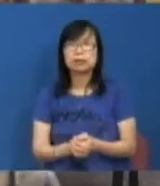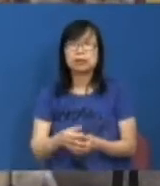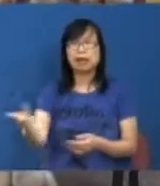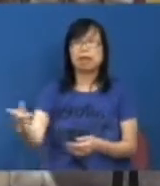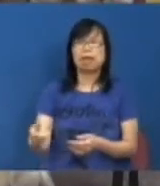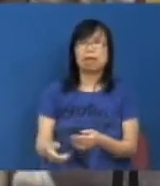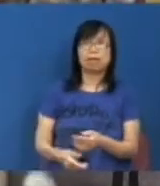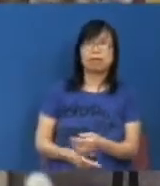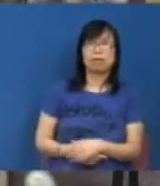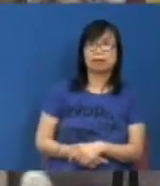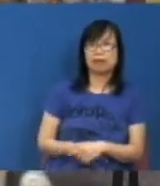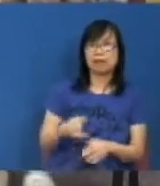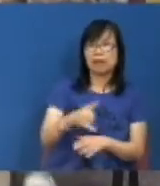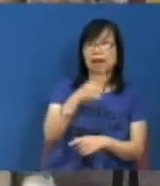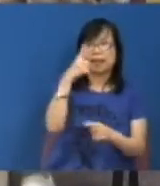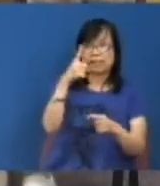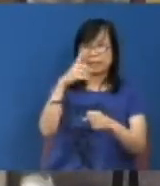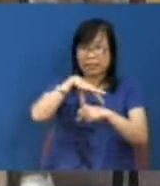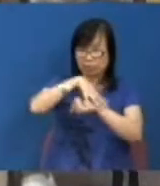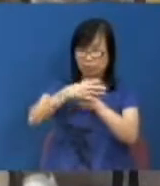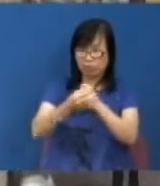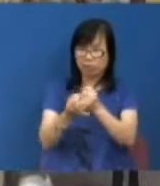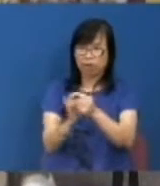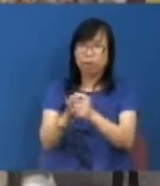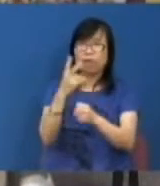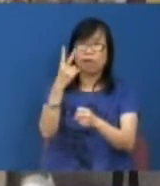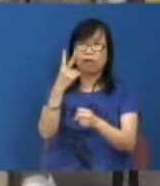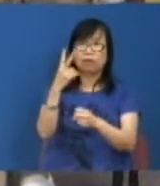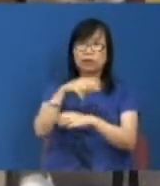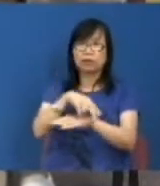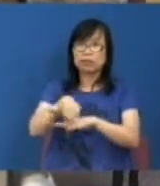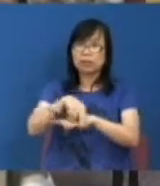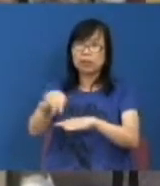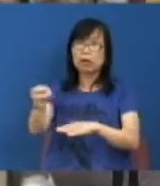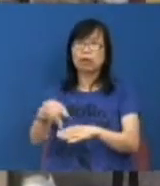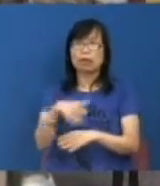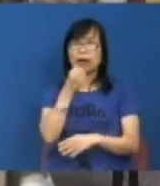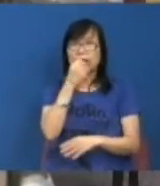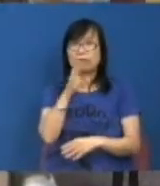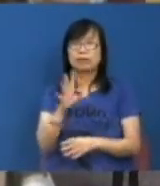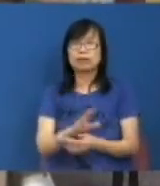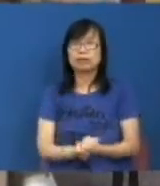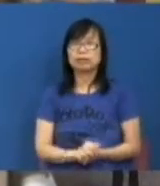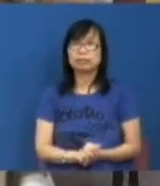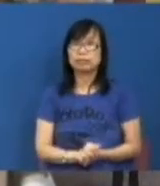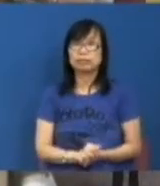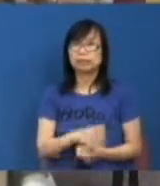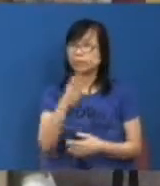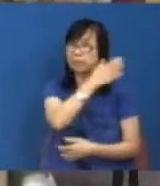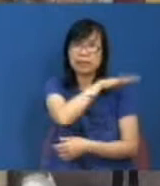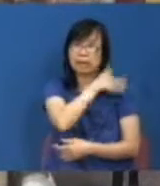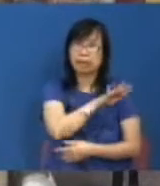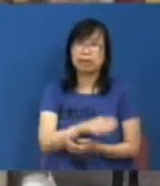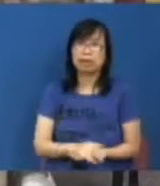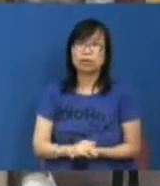權喎，係咪？一國兩制係嘛？咁呢度咧，我哋就香港人，我哋就唔搞啦。唔該，如果你呢扎嘅內